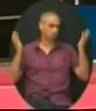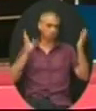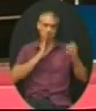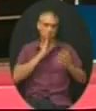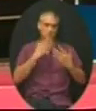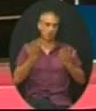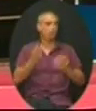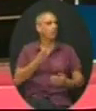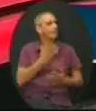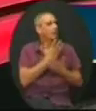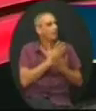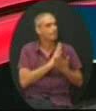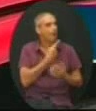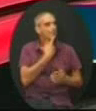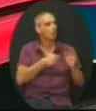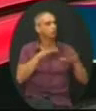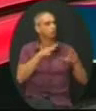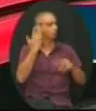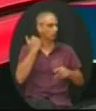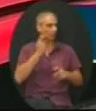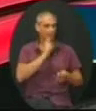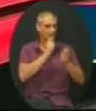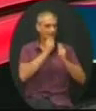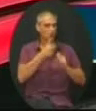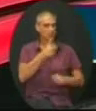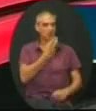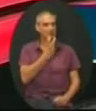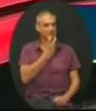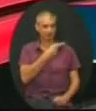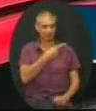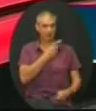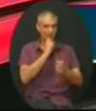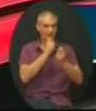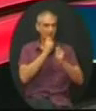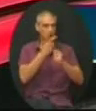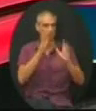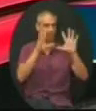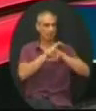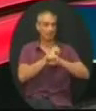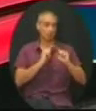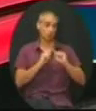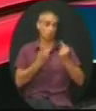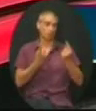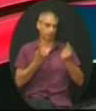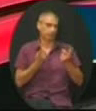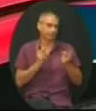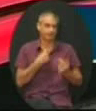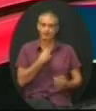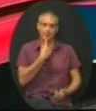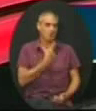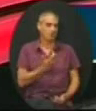בעיה. אז חלק מהדברים שאמר ראש הממשלה במהלך הרעיון שלו בערוץ 20, הרעיון הלילי, הבן מוזר צריך